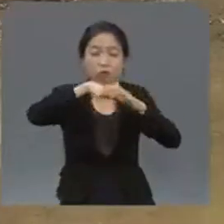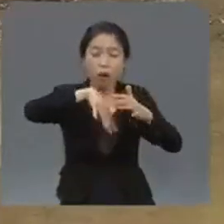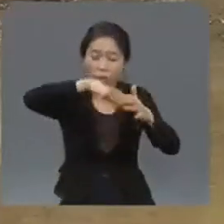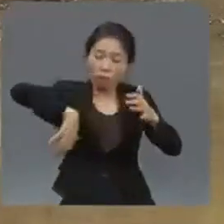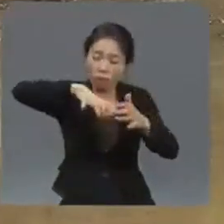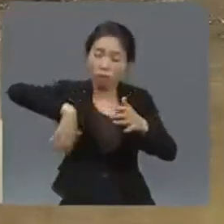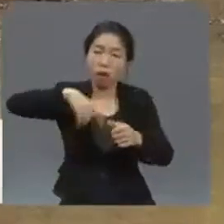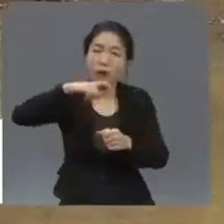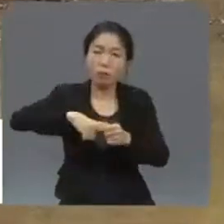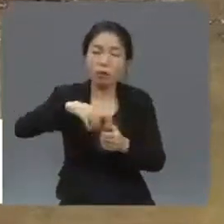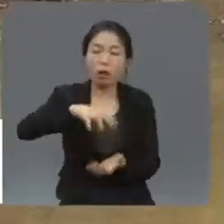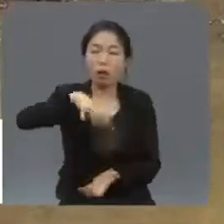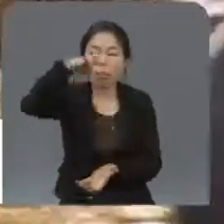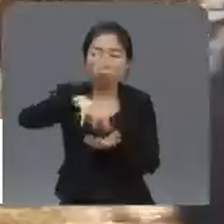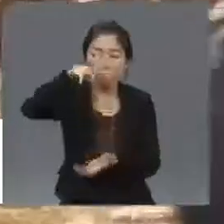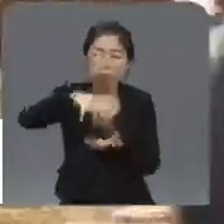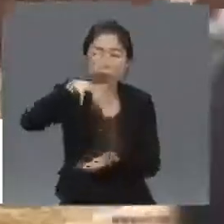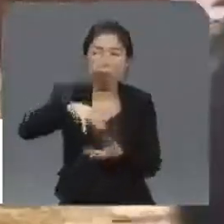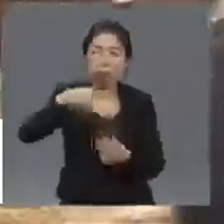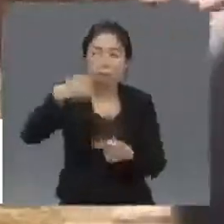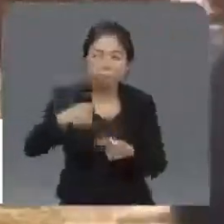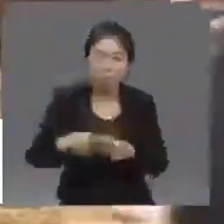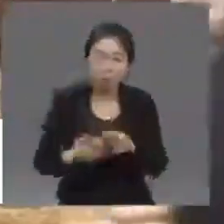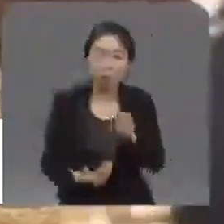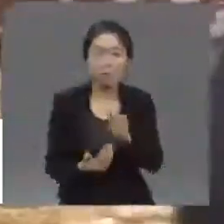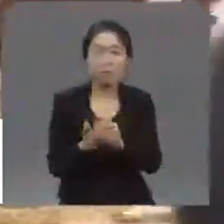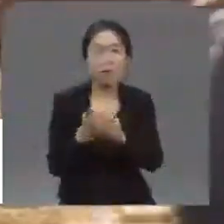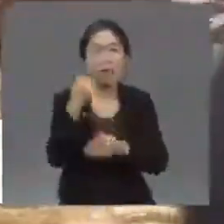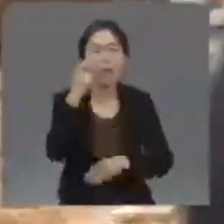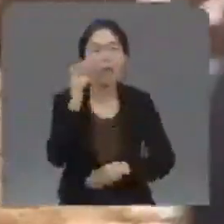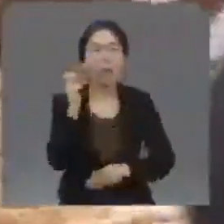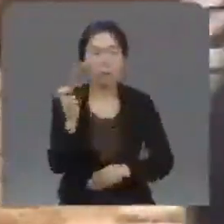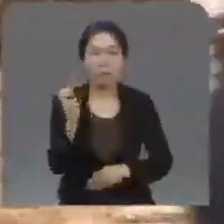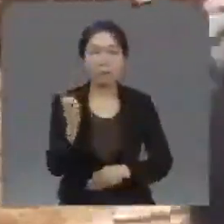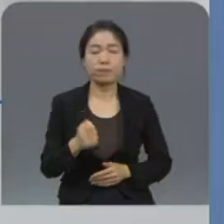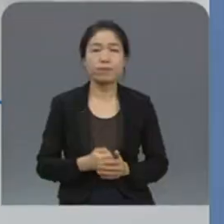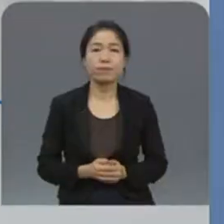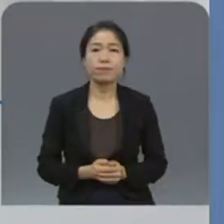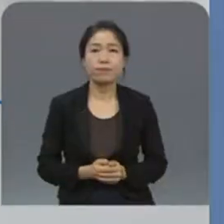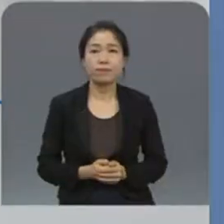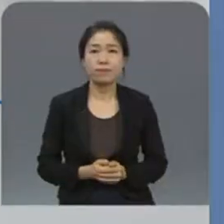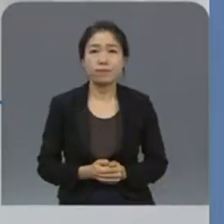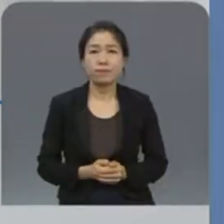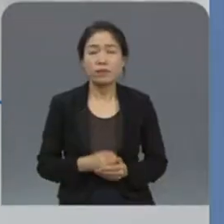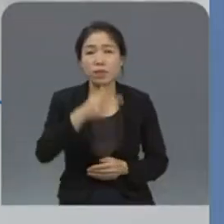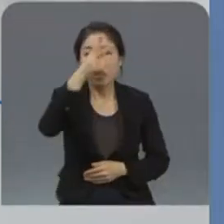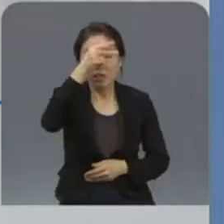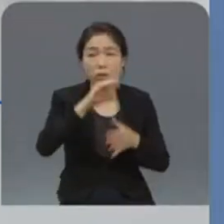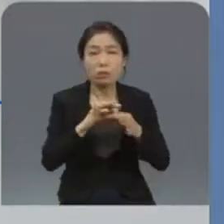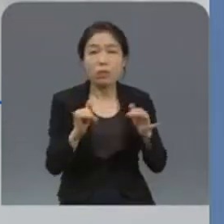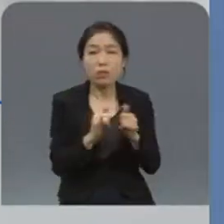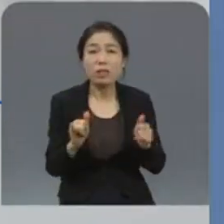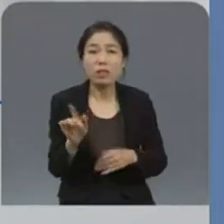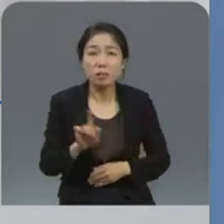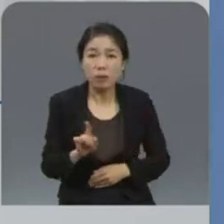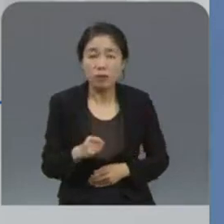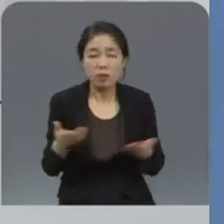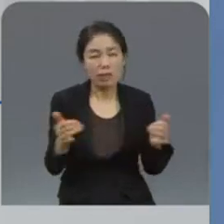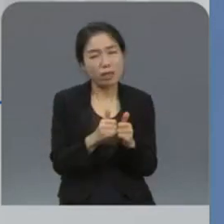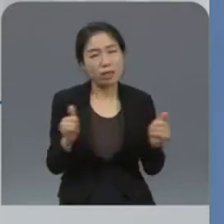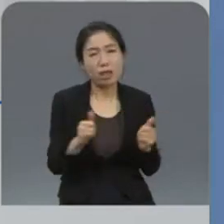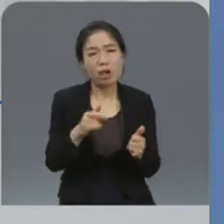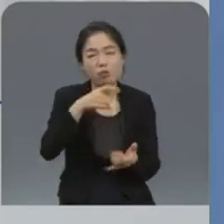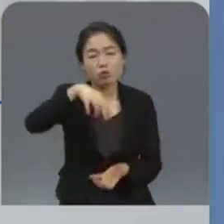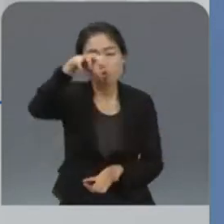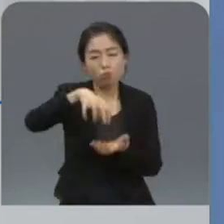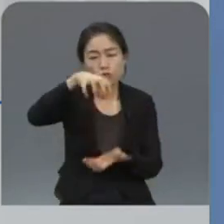위해 배수 펌프를 가동하는 과정에서 사고가 난 것으로 보고 있습니다. 경찰 관계자는 작업자들이 배수